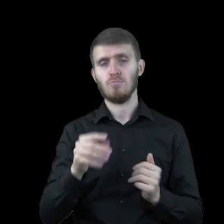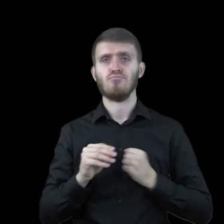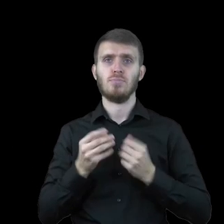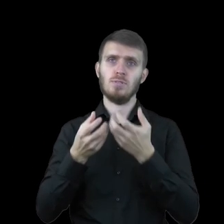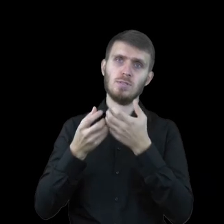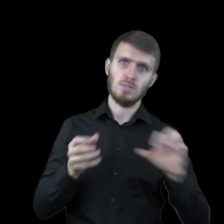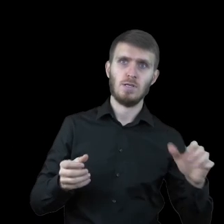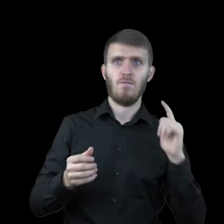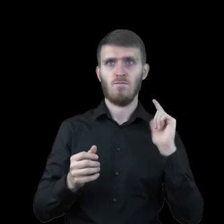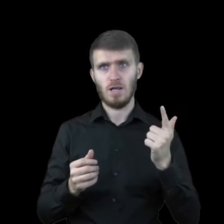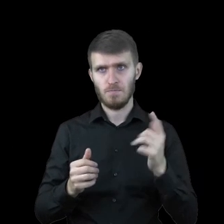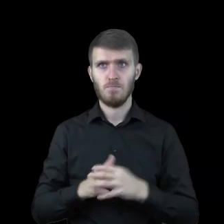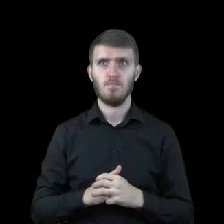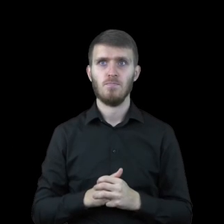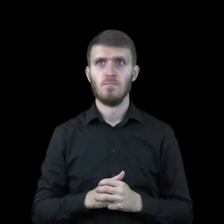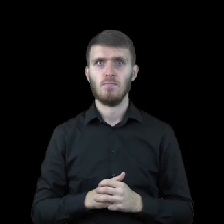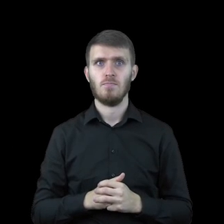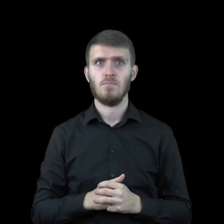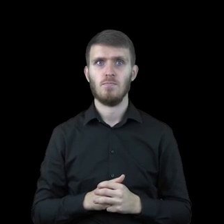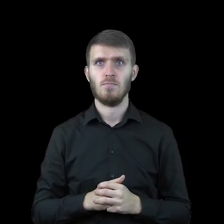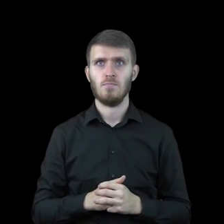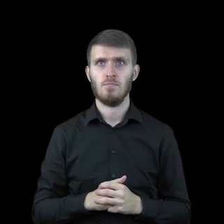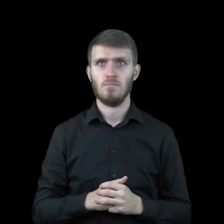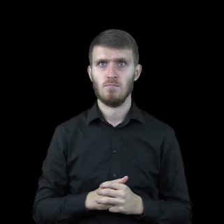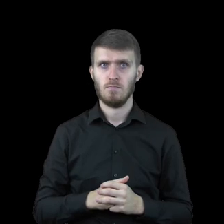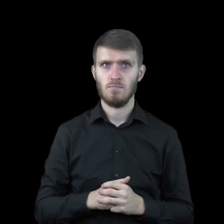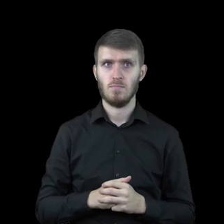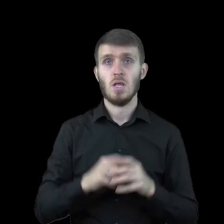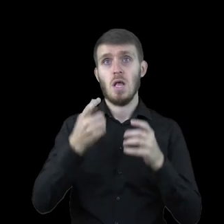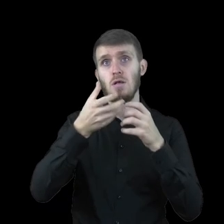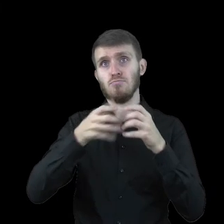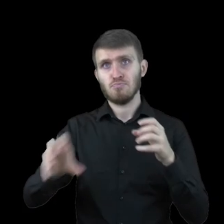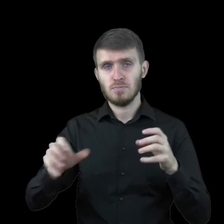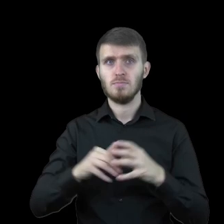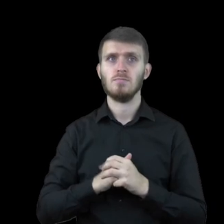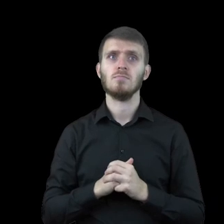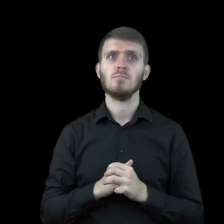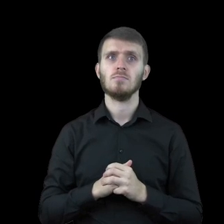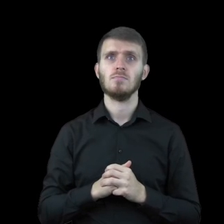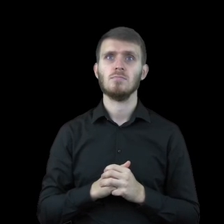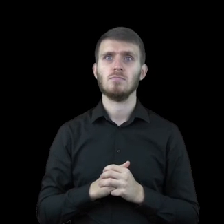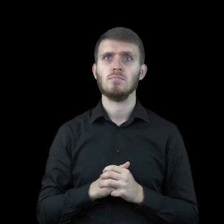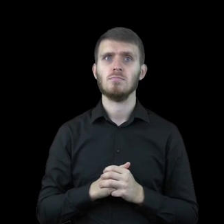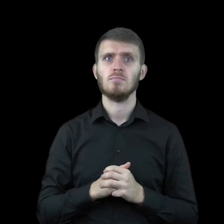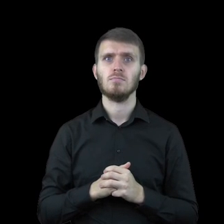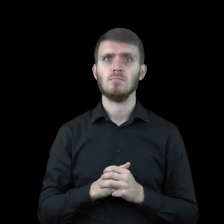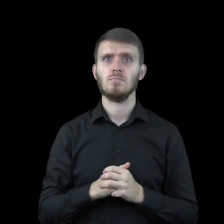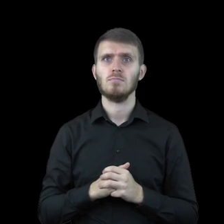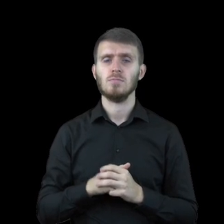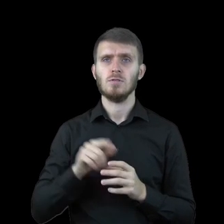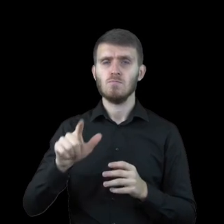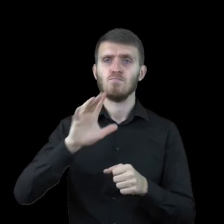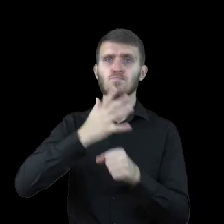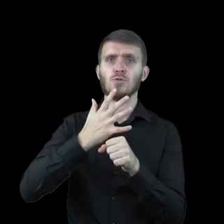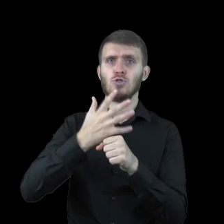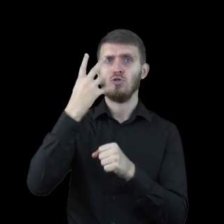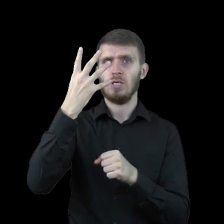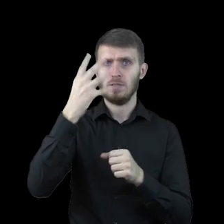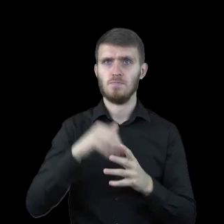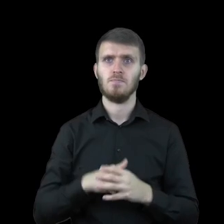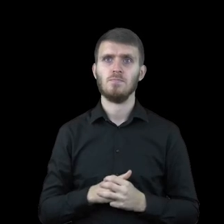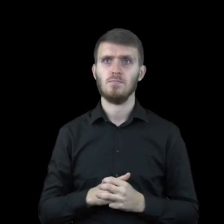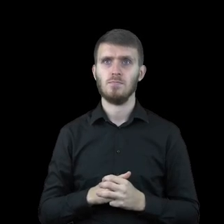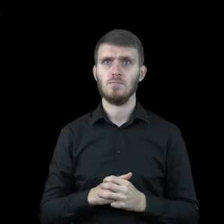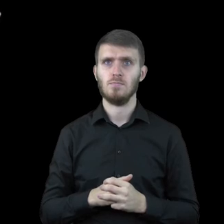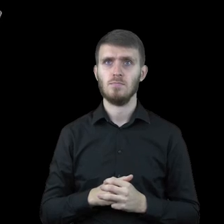liczbą parzystą, więc dzieli się przez 2, czyli tutaj będziemy mieli 2 razy 50 to 100. 2 razy 4 to 8, czyli będziemy mieli